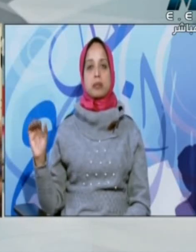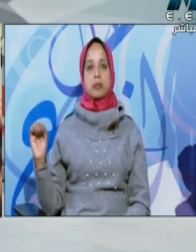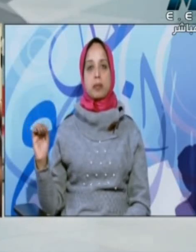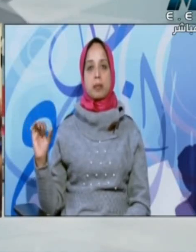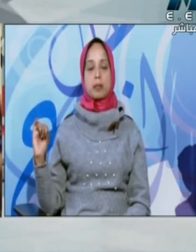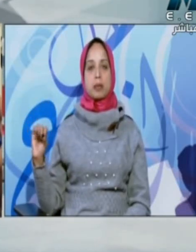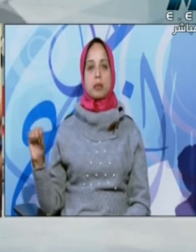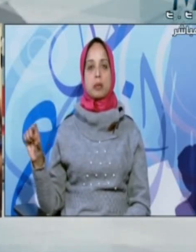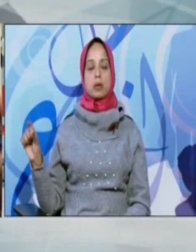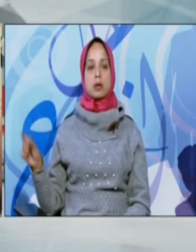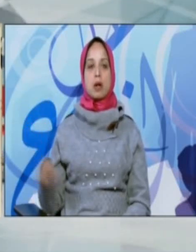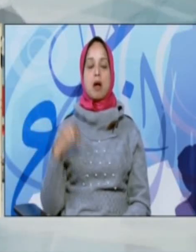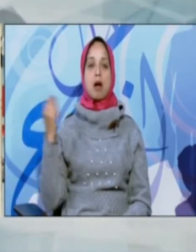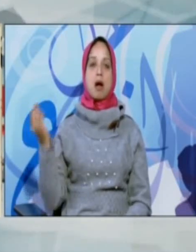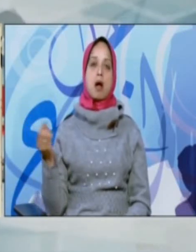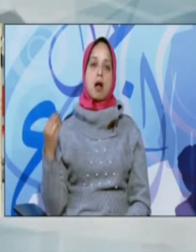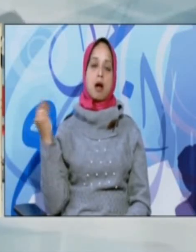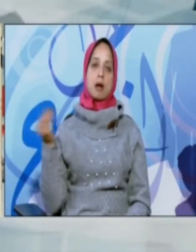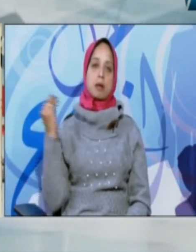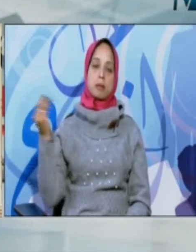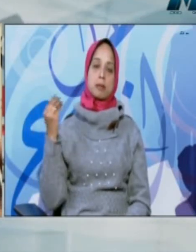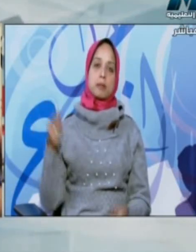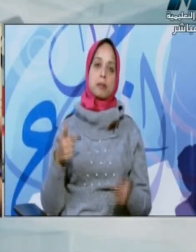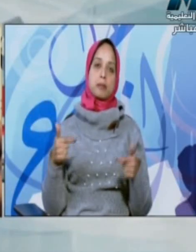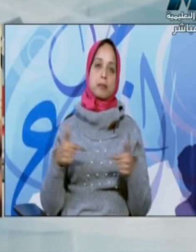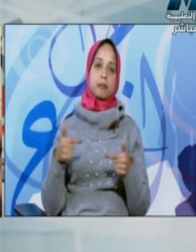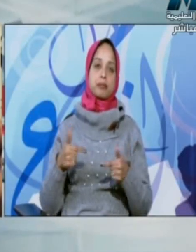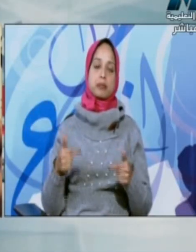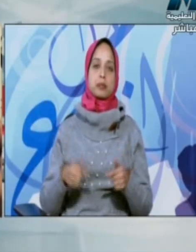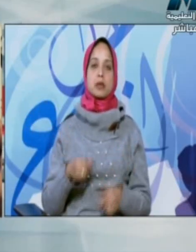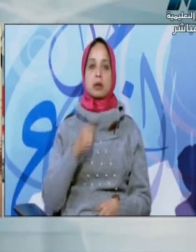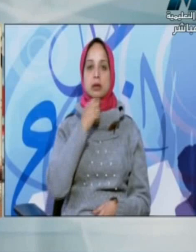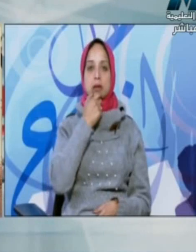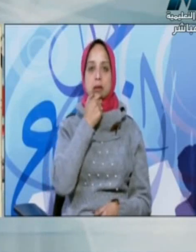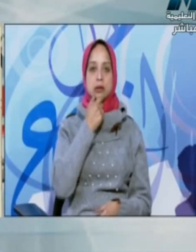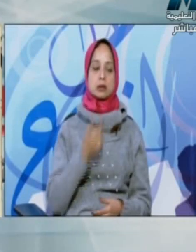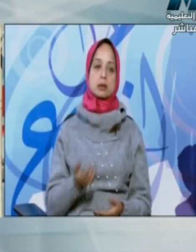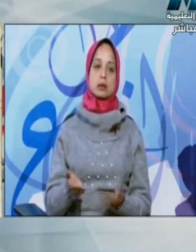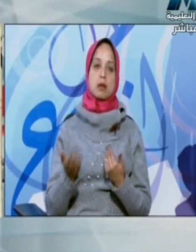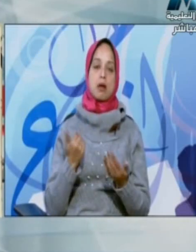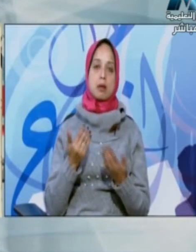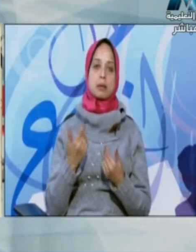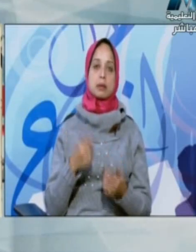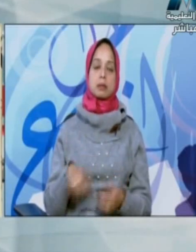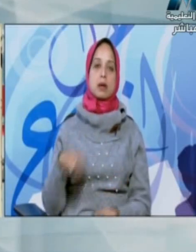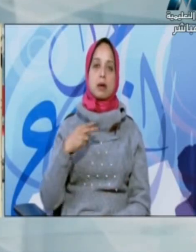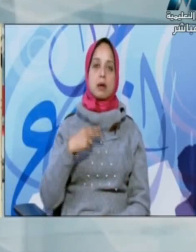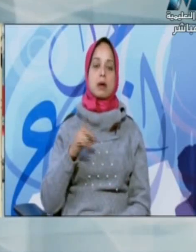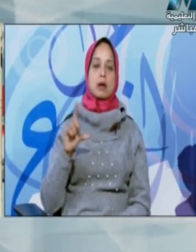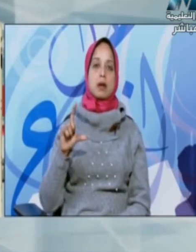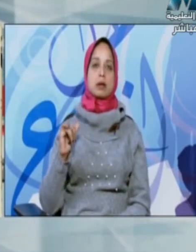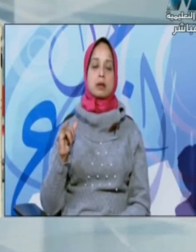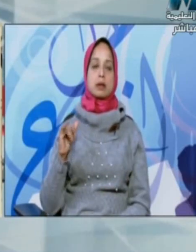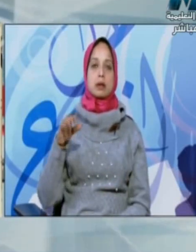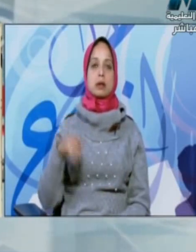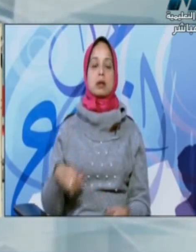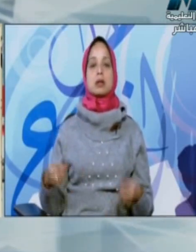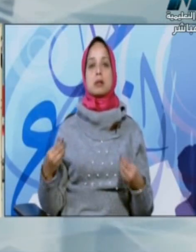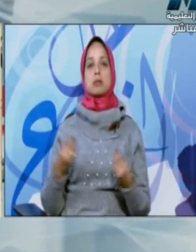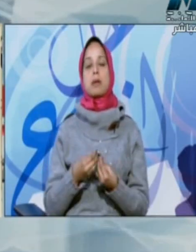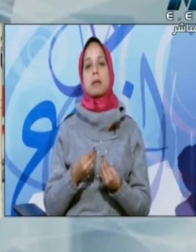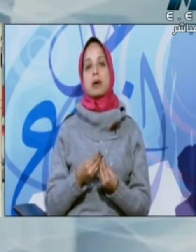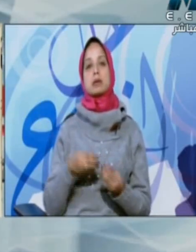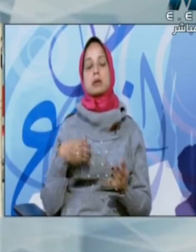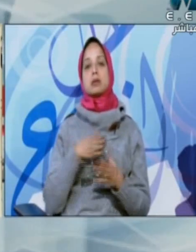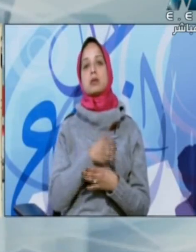العالمية مين اللي طلبت؟ انجلترا. طلبت انجلترا من مين؟ من علي ماهر الاشتراك في الحرب.